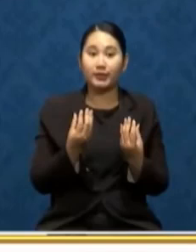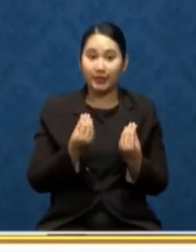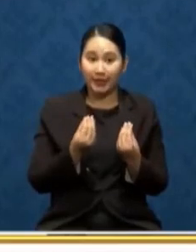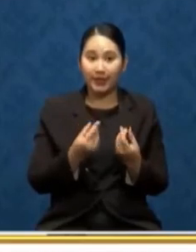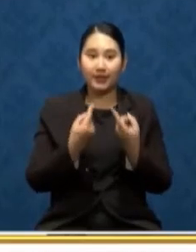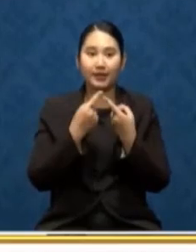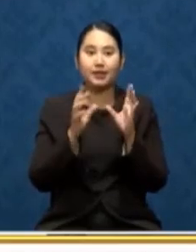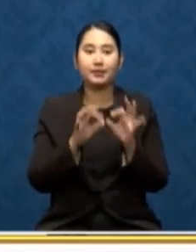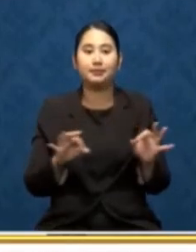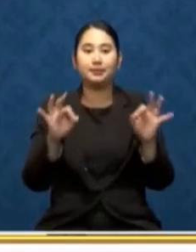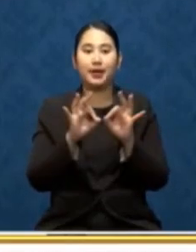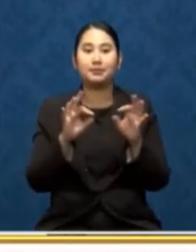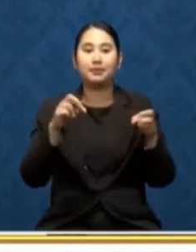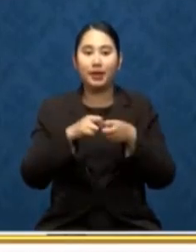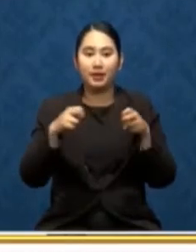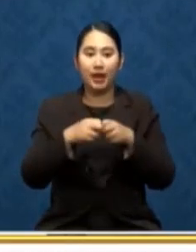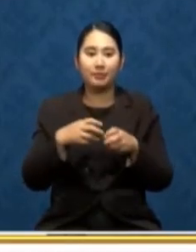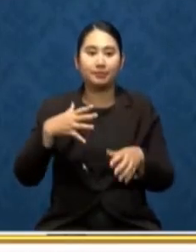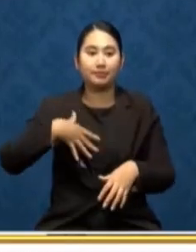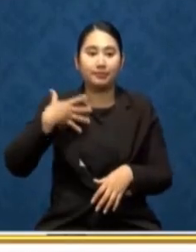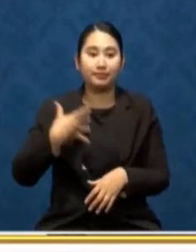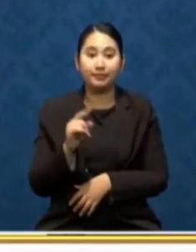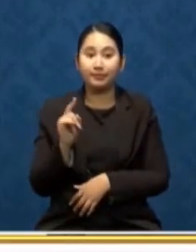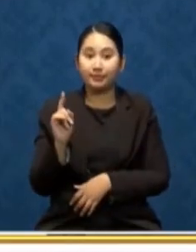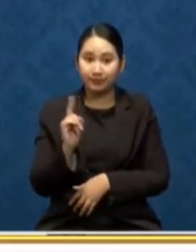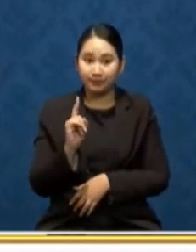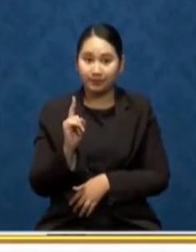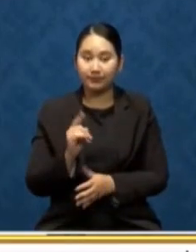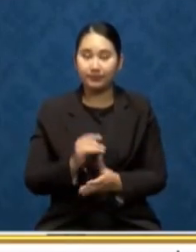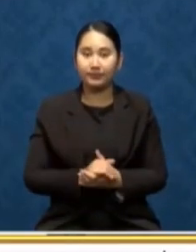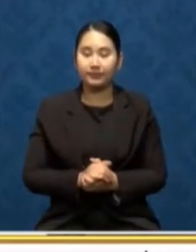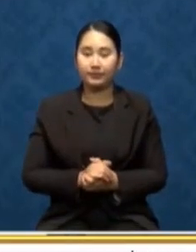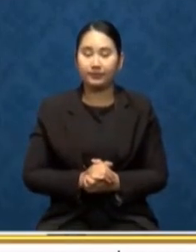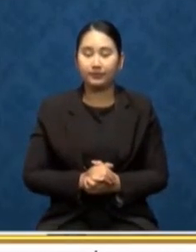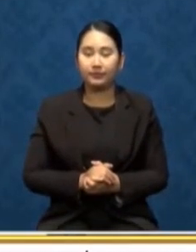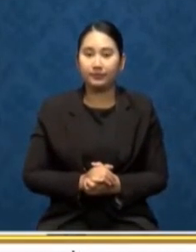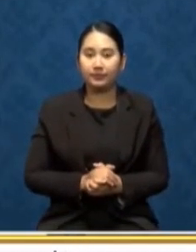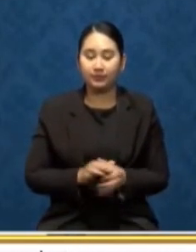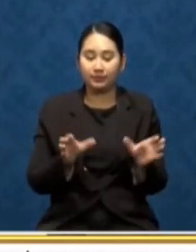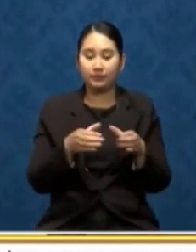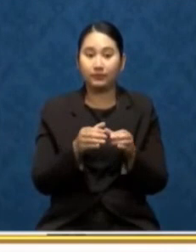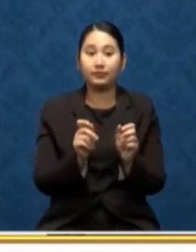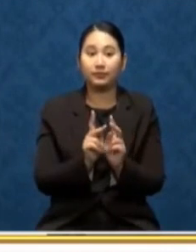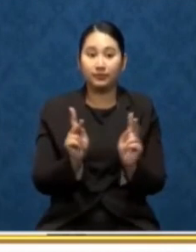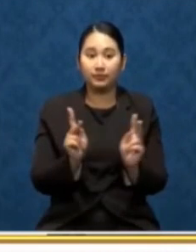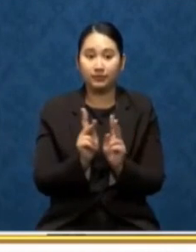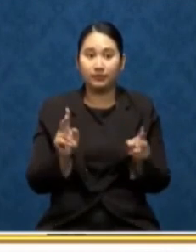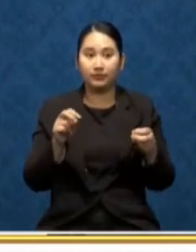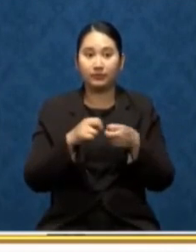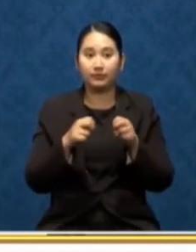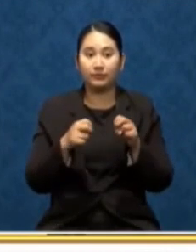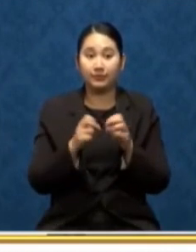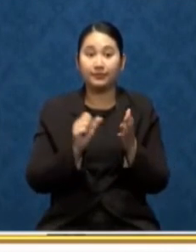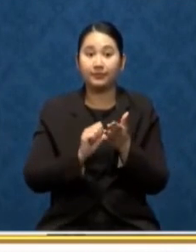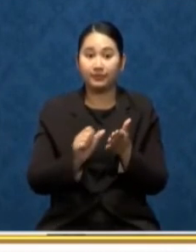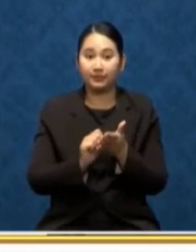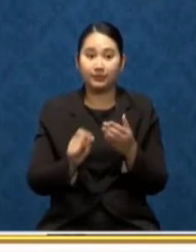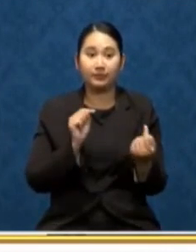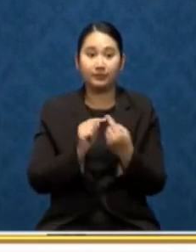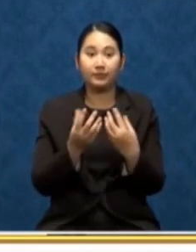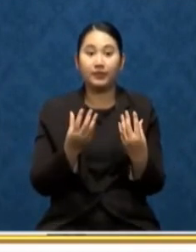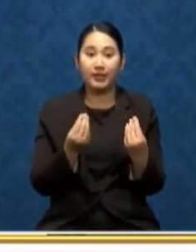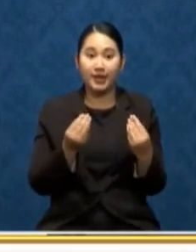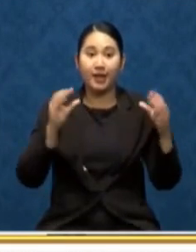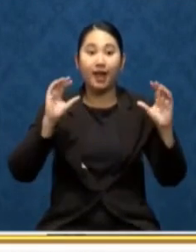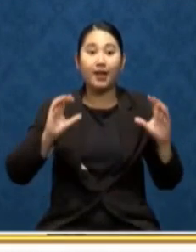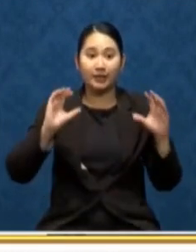ดที่ดินนั้นติดปัญหาตรงที่มีเงื่อนไขจากคณะกรรมการแก้ไขปัญหาการบุกรุกที่ดินของ